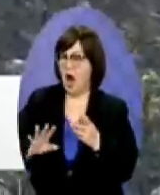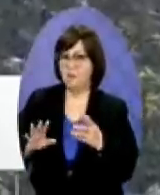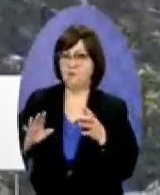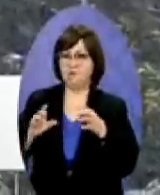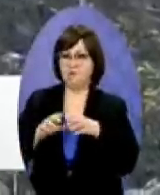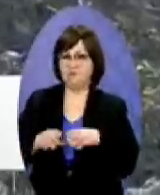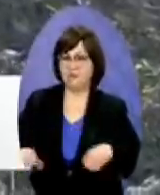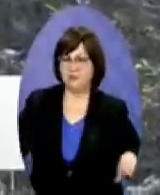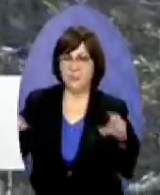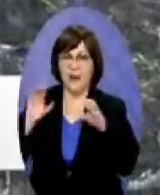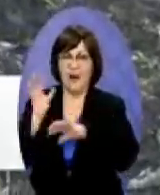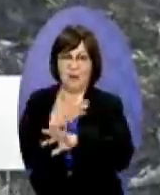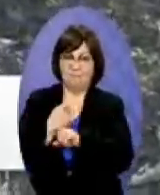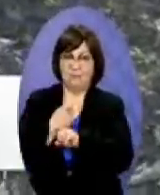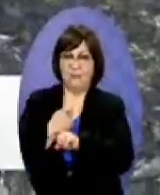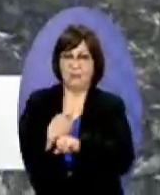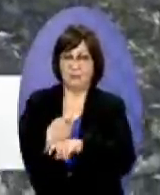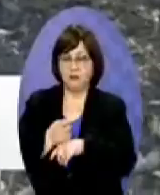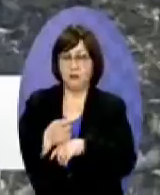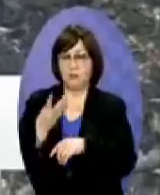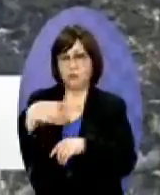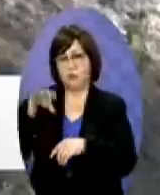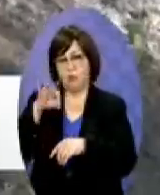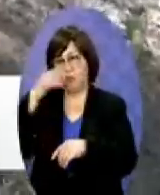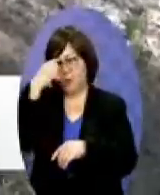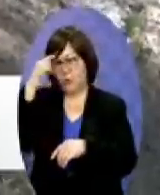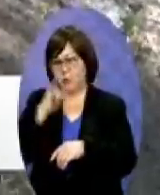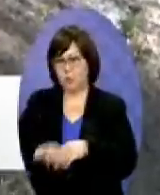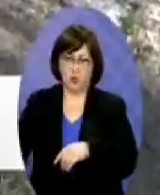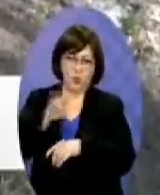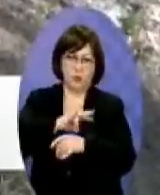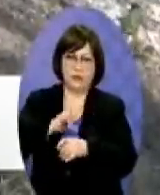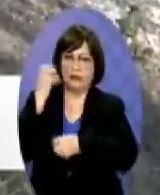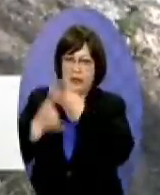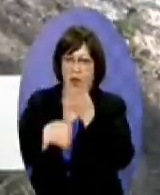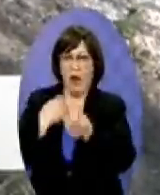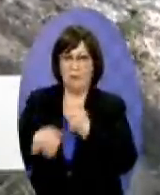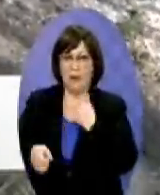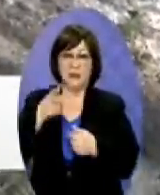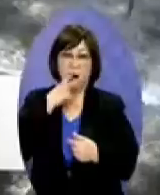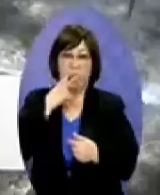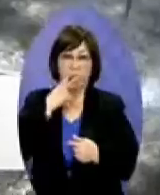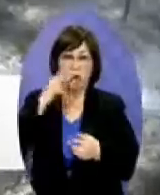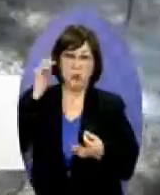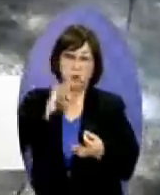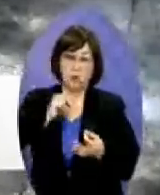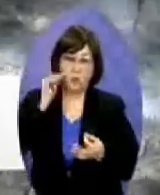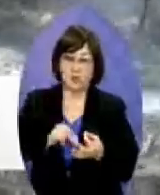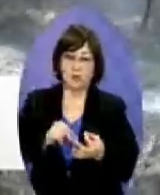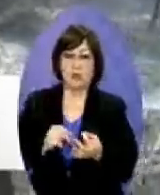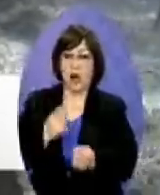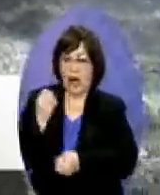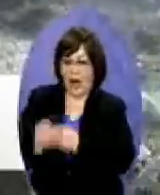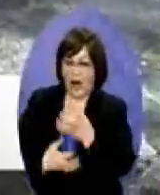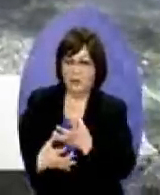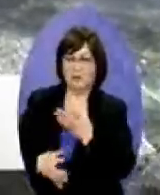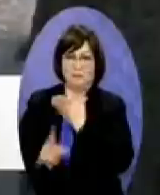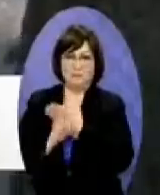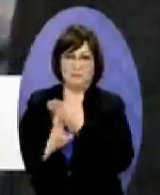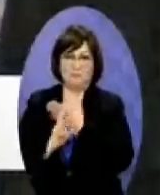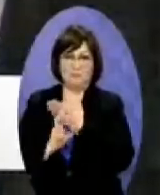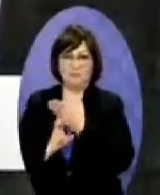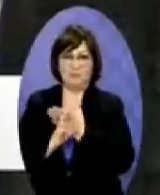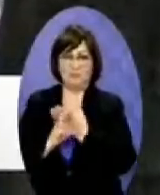түмэрийн эрсдлийн бүсэд багтдаг. Тиймээс иргэдийг түүдэг гал ил төлөхгүй байх, тамиг шүдэнцний галыг сайтар унтраах зэрэг анхаарал